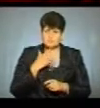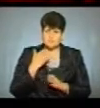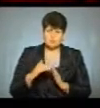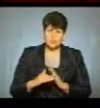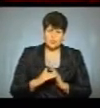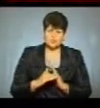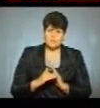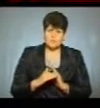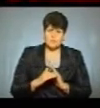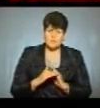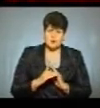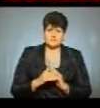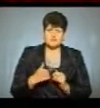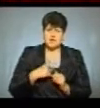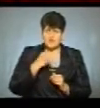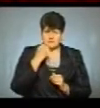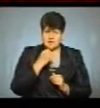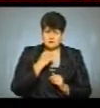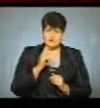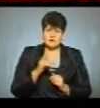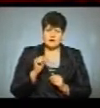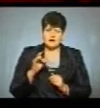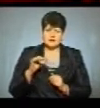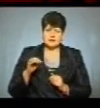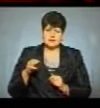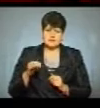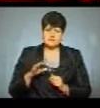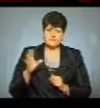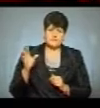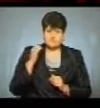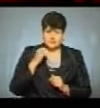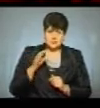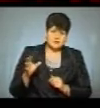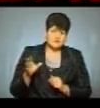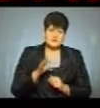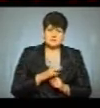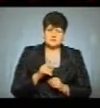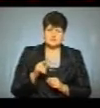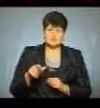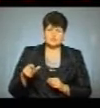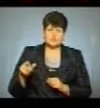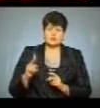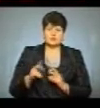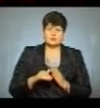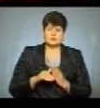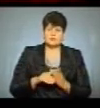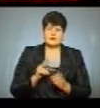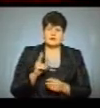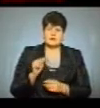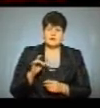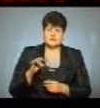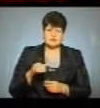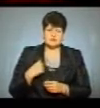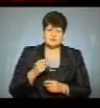допомагав. І я вдячна Карітасу і вдячна всім тим людям, що допомагали Карітасу. Я